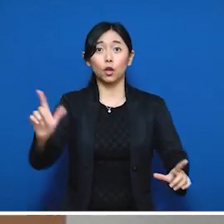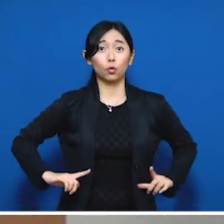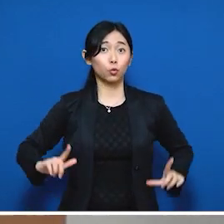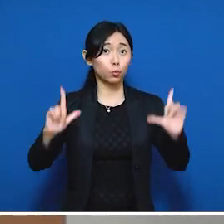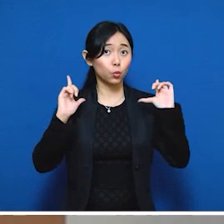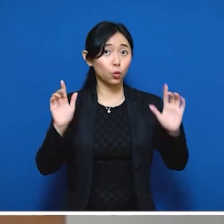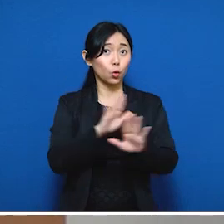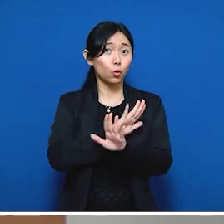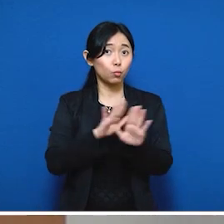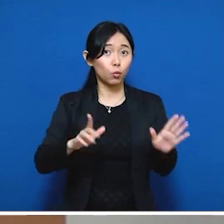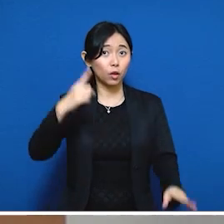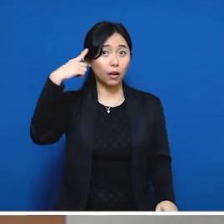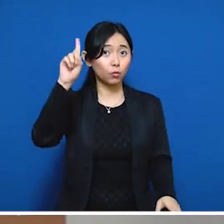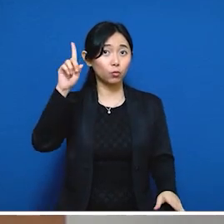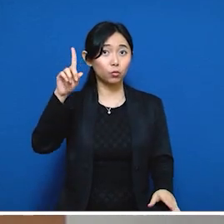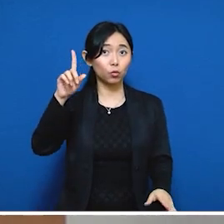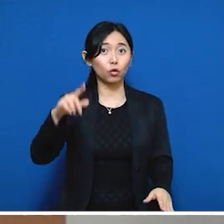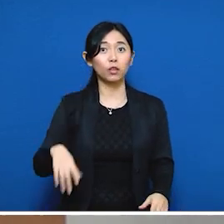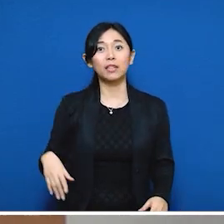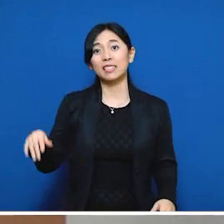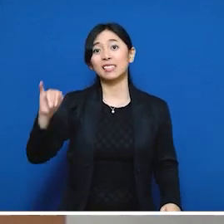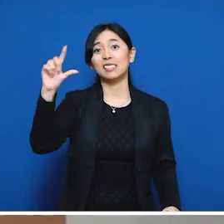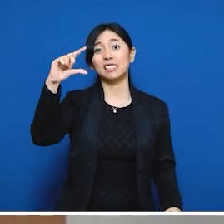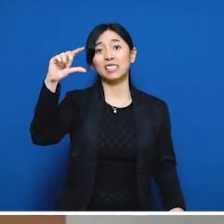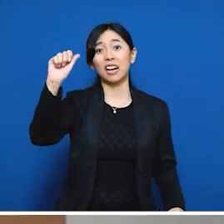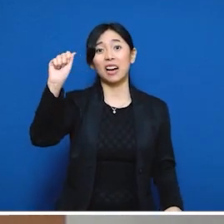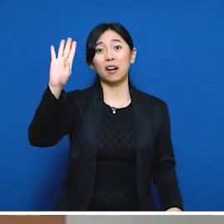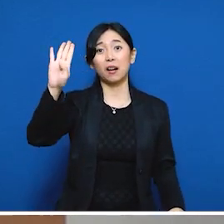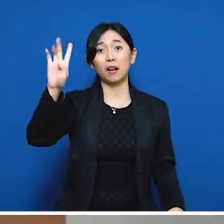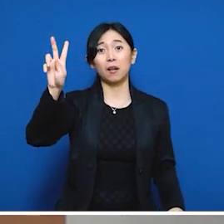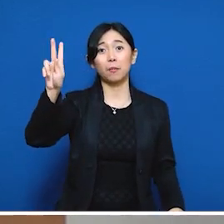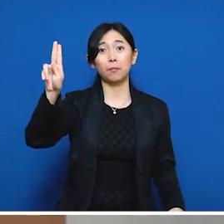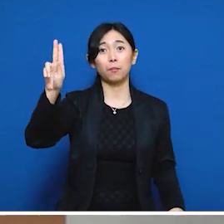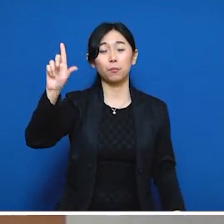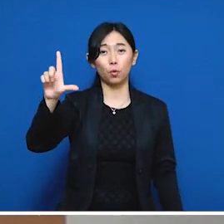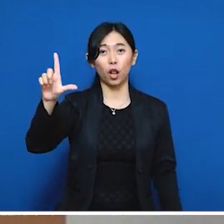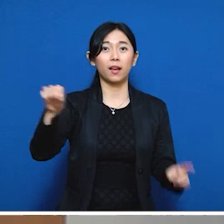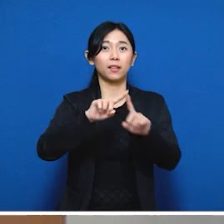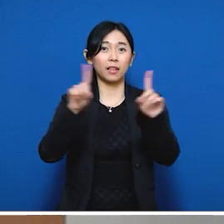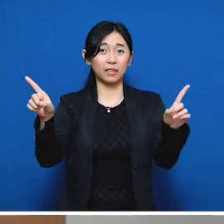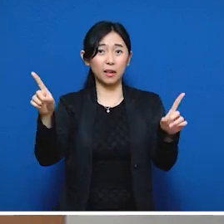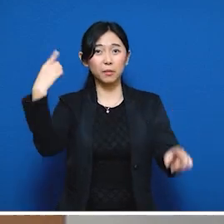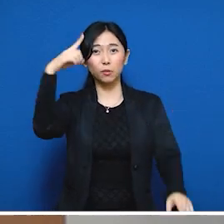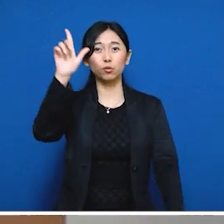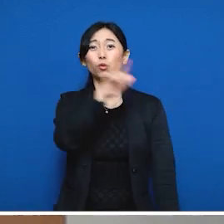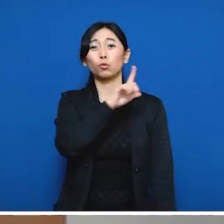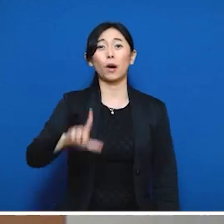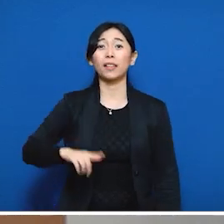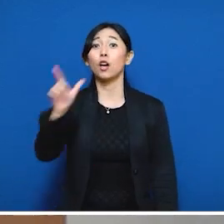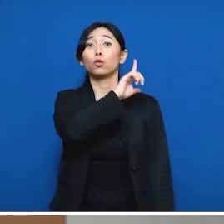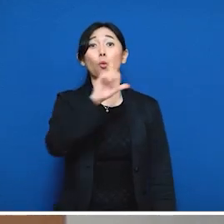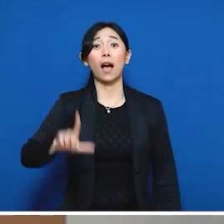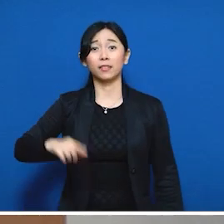tubuh bukanlah untuk percabulan, melainkan untuk Tuhan, dan Tuhan